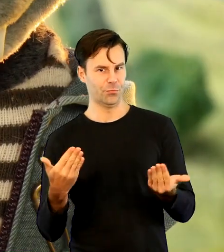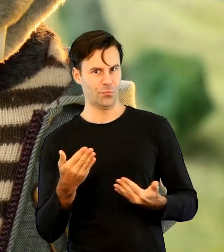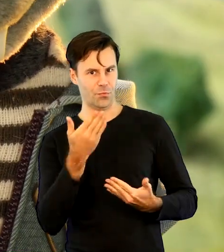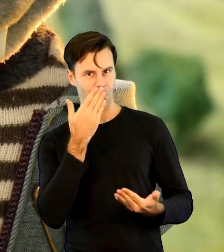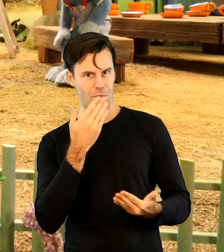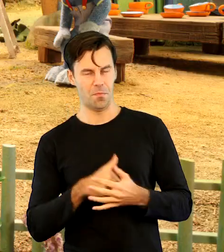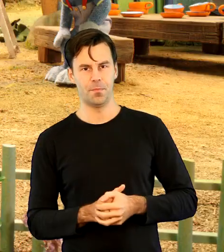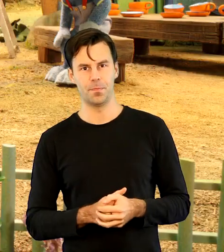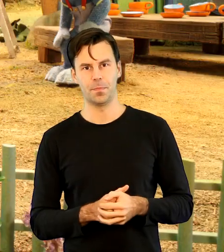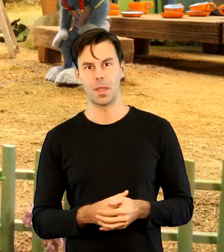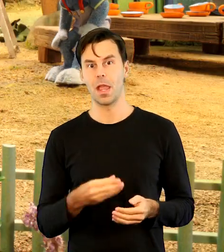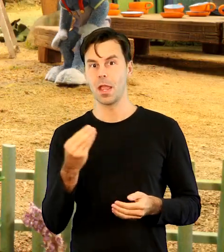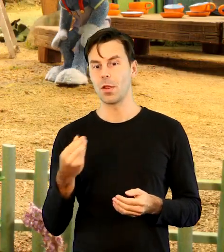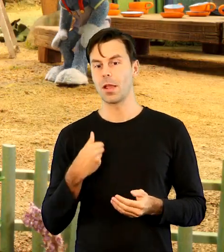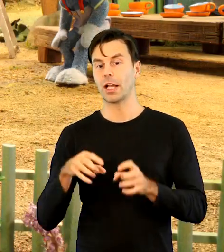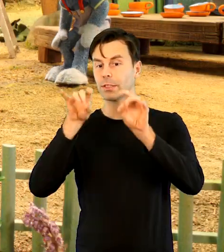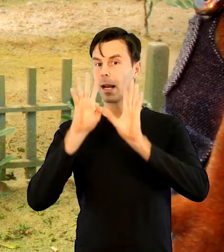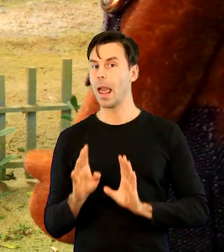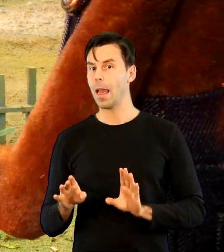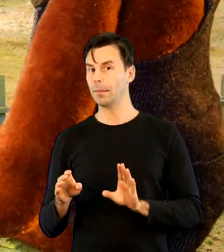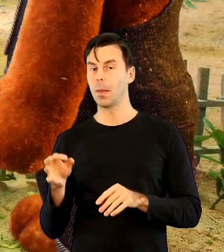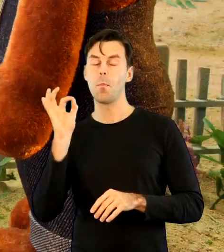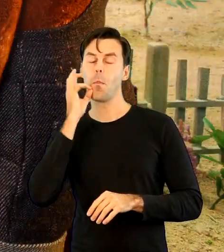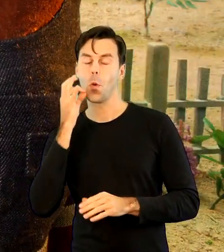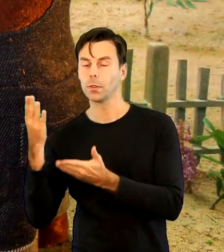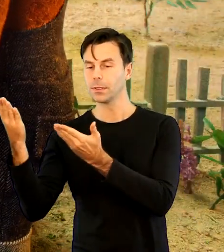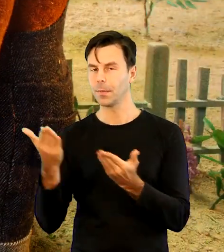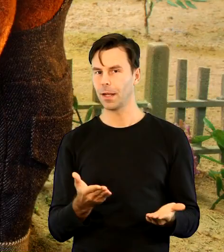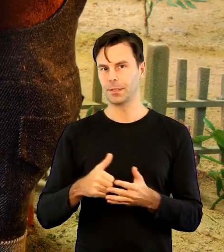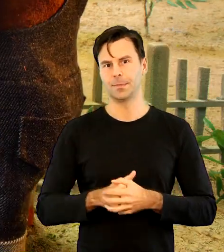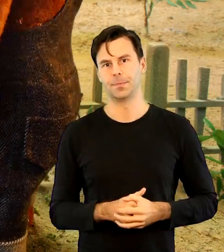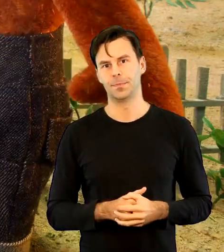urok. A przy okazji zapraszam do sklepu na pyszny miodek.